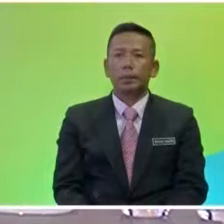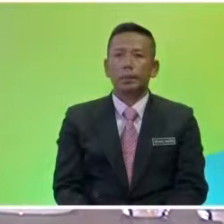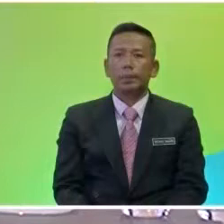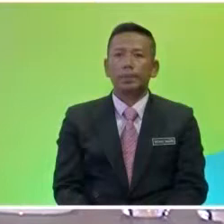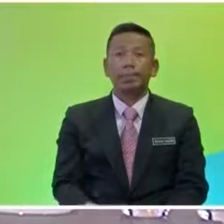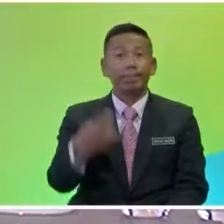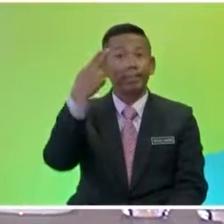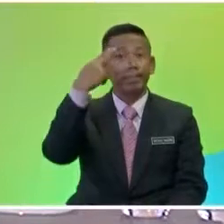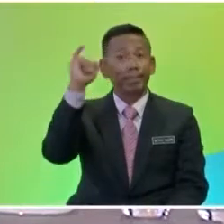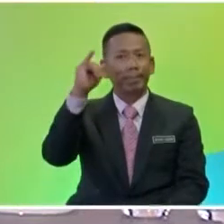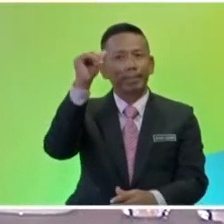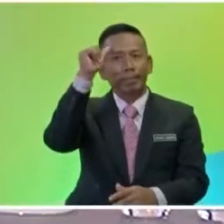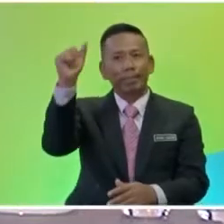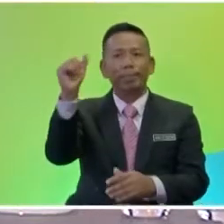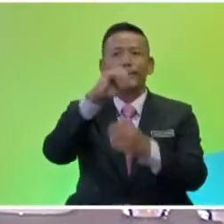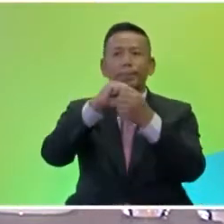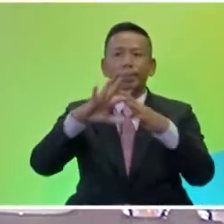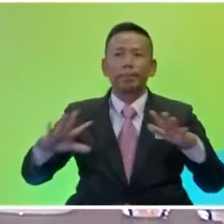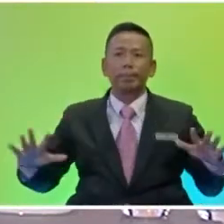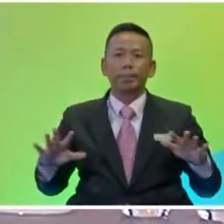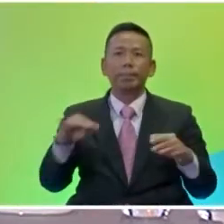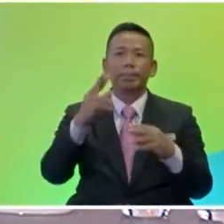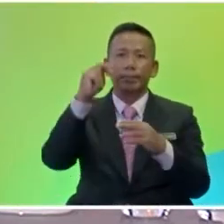Hai assalamualaikum Salam sejahtera